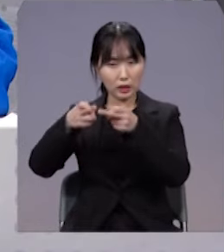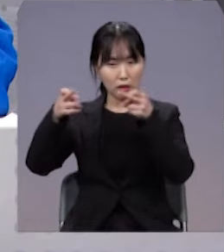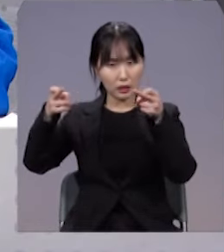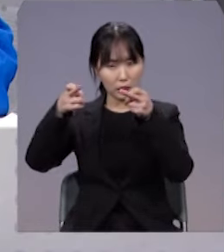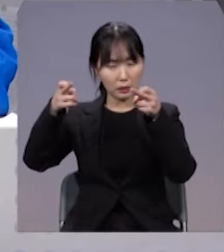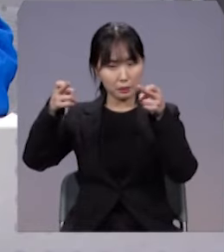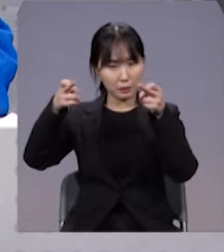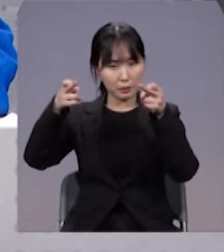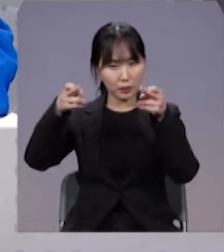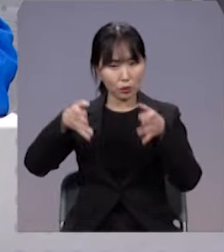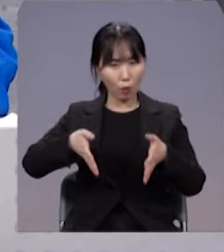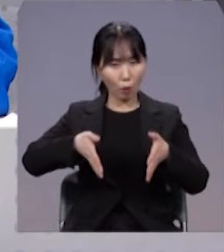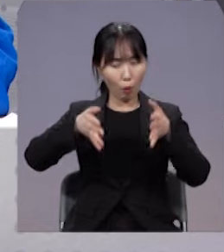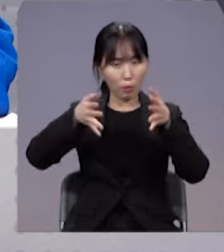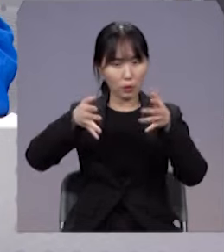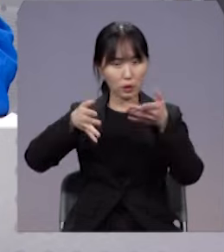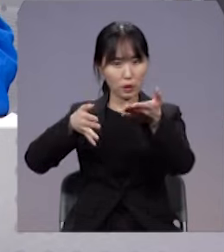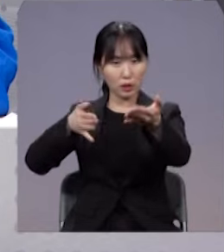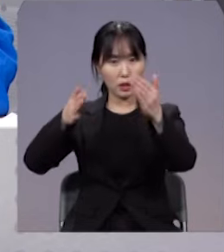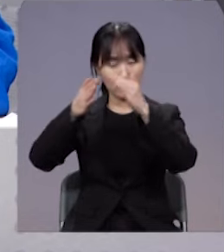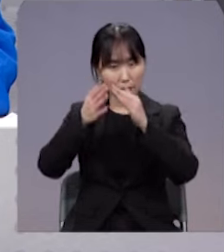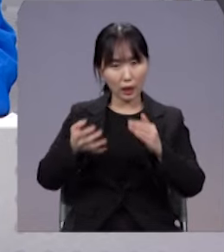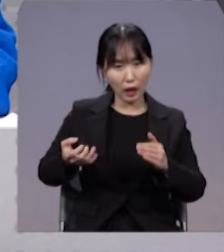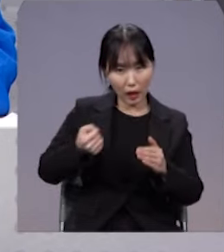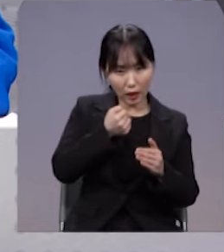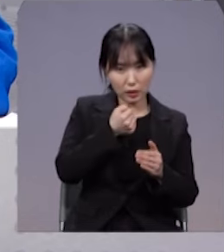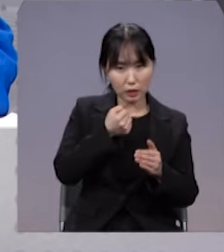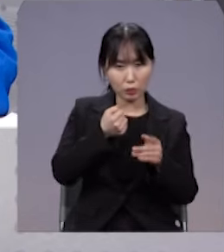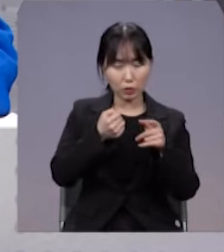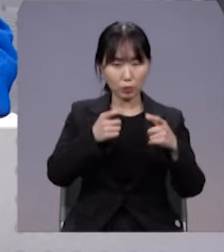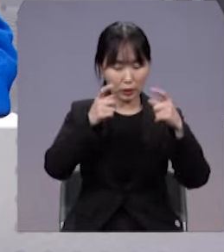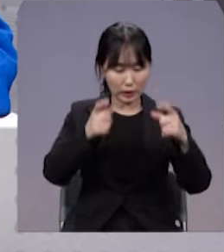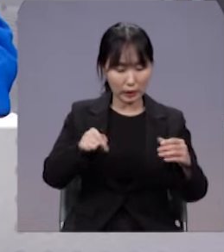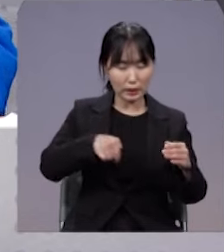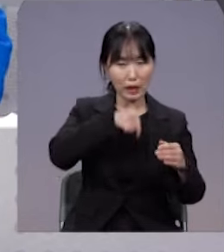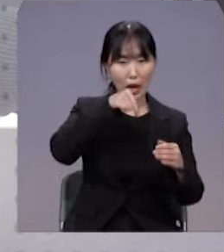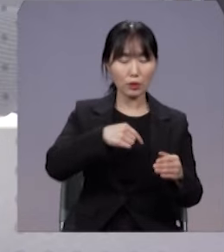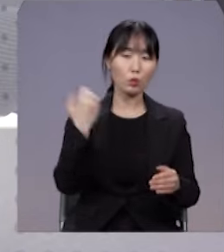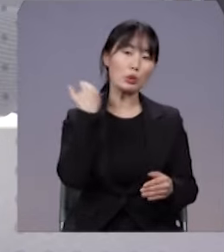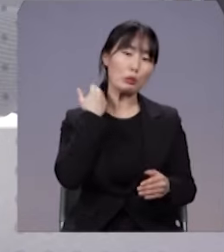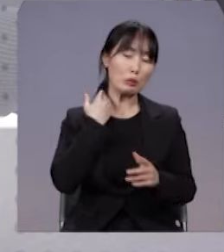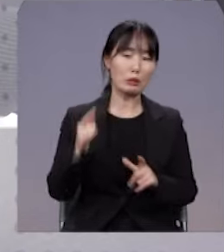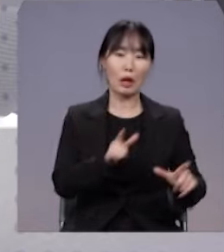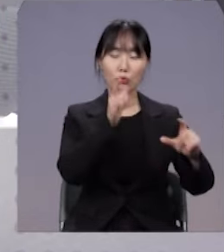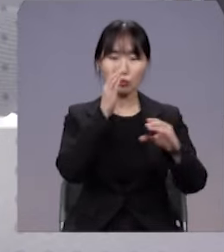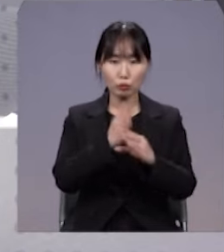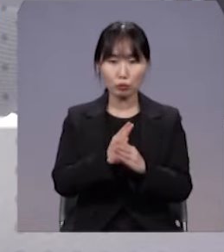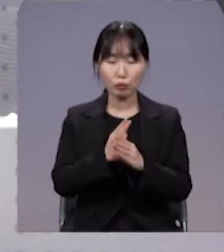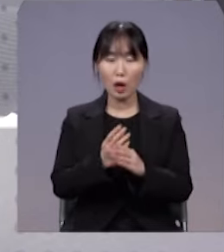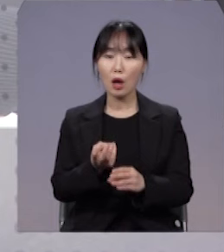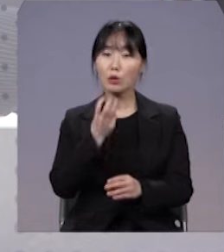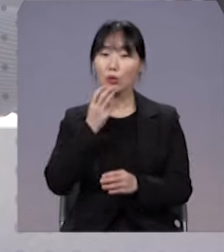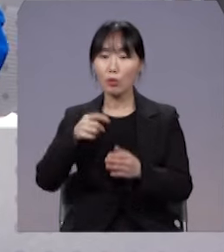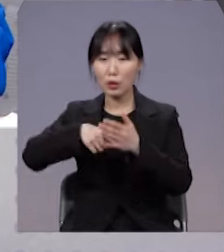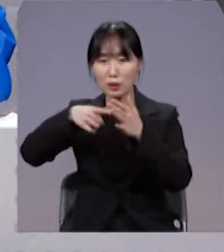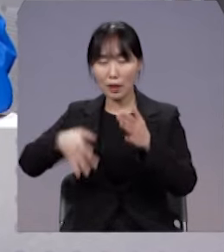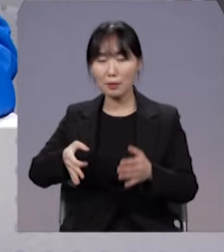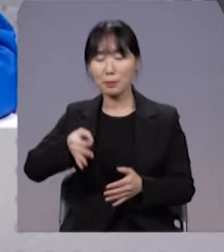오피스를 보유하고 뭐 지역군 전세를 살고 있는 걸로 알고 있습니다 세금은 서울에 꼬박꼬박 내면서